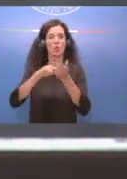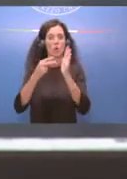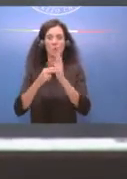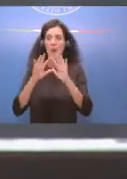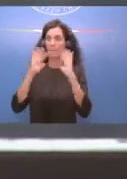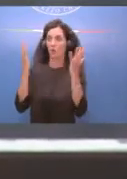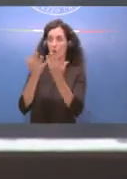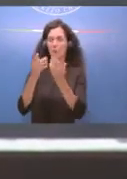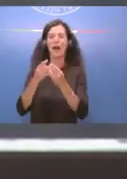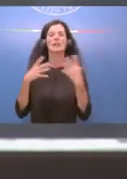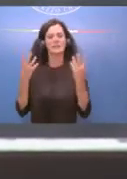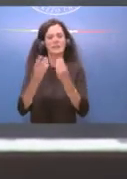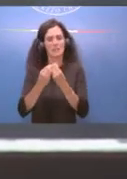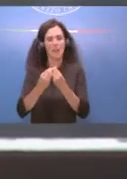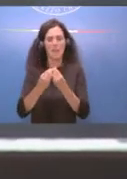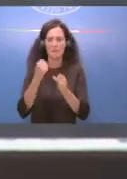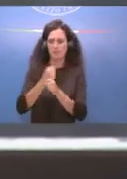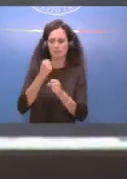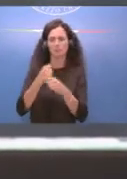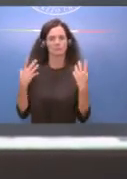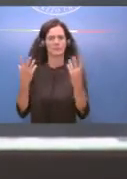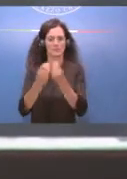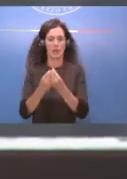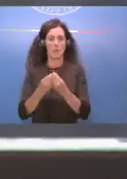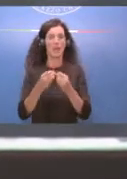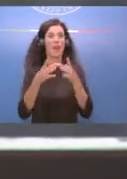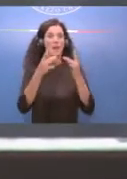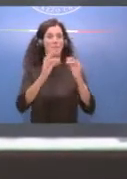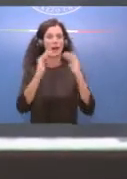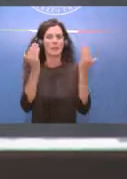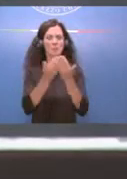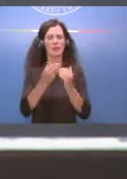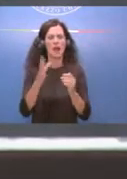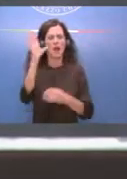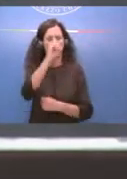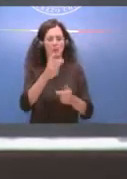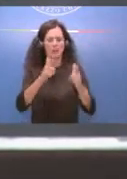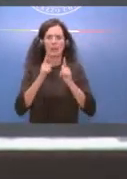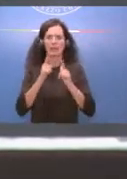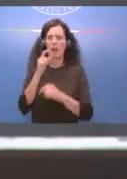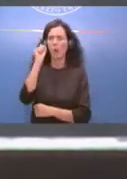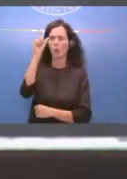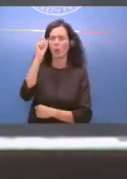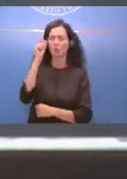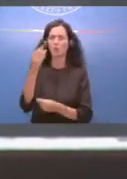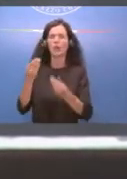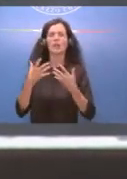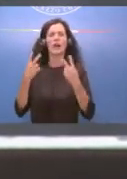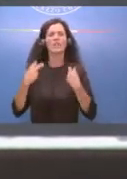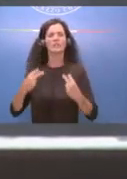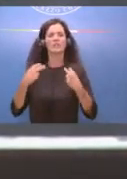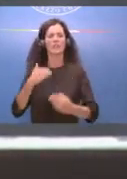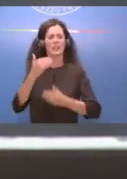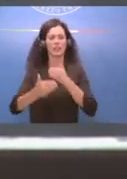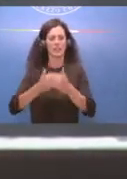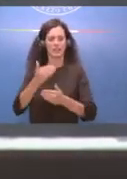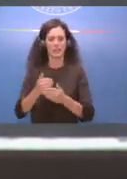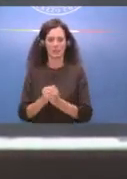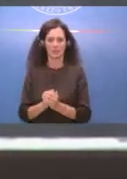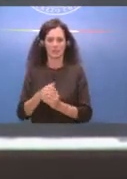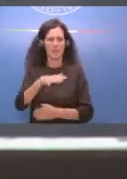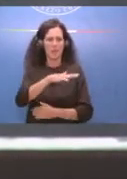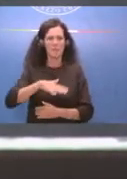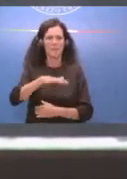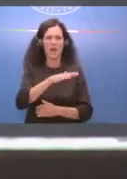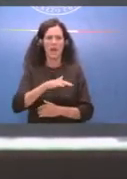allo stesso tempo la pandemia ci ha fatto anche capire quanto la cultura sia la linfa delle nostre vite le piazze vuote i